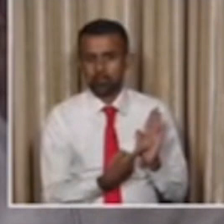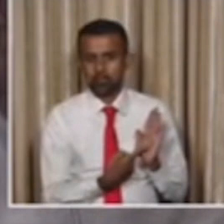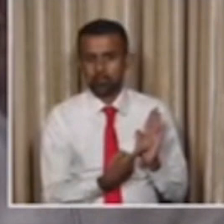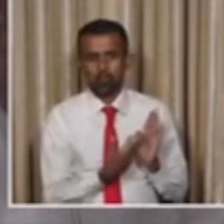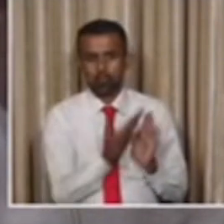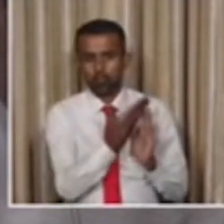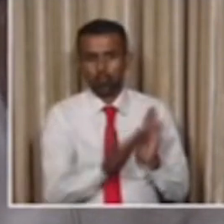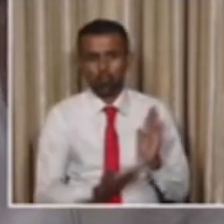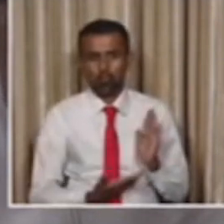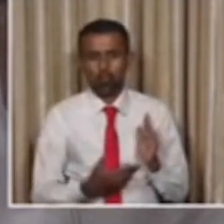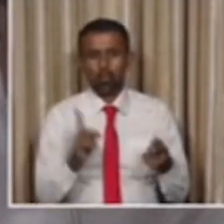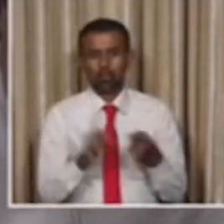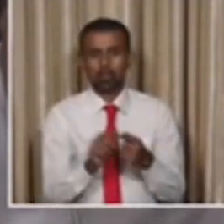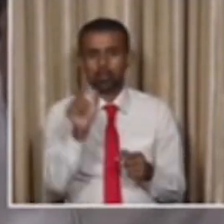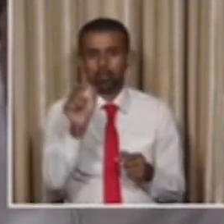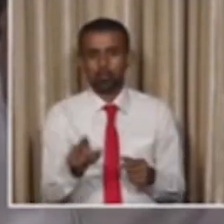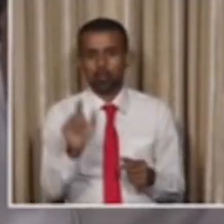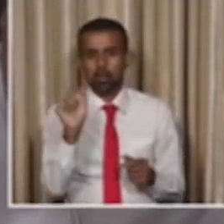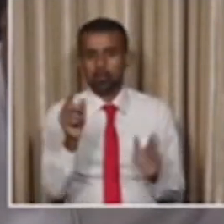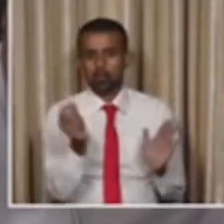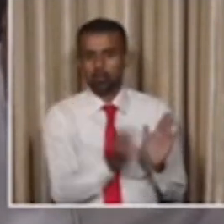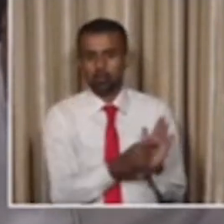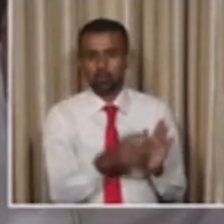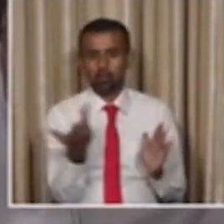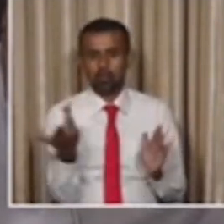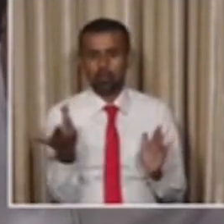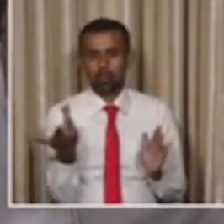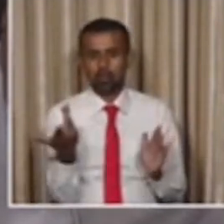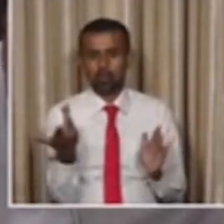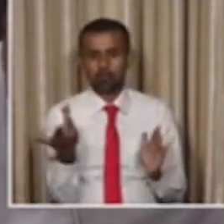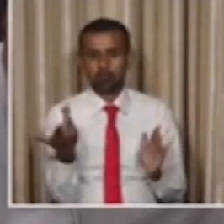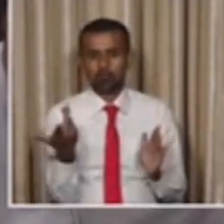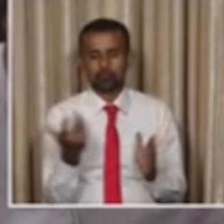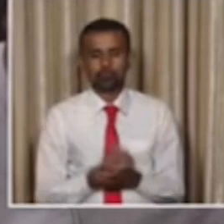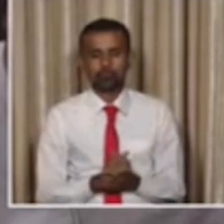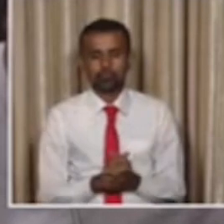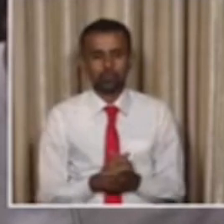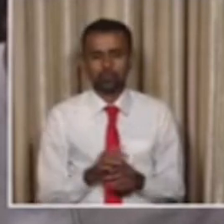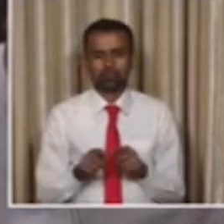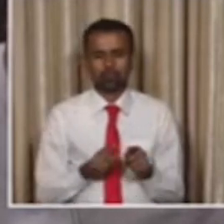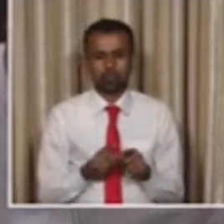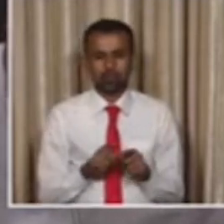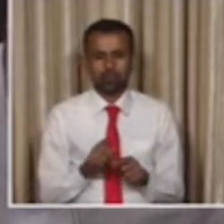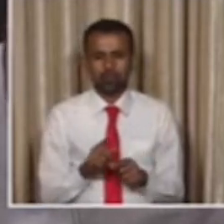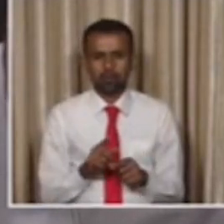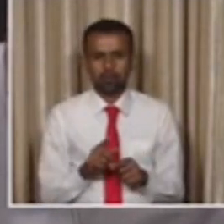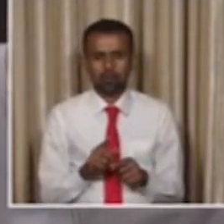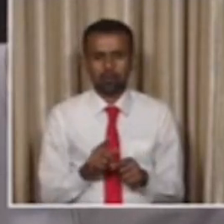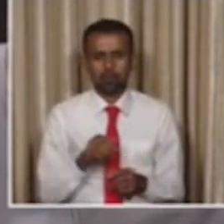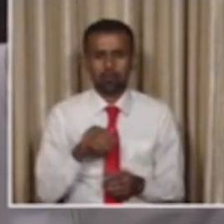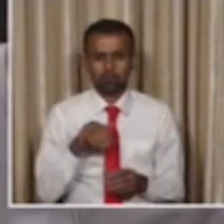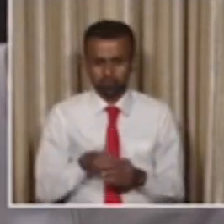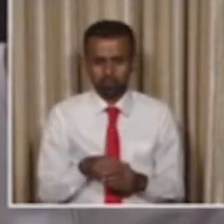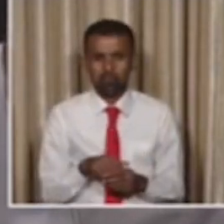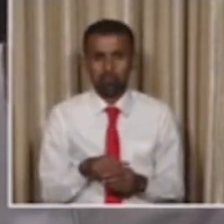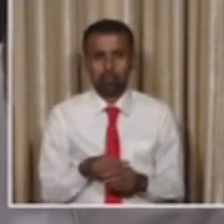තැනක තරඟ කරන අපේක්ෂකයෙක් ගැන සඳහන් වෙන්නේ නැහැ. හෝ අපේ එහෙම බලාපොරොත්තුවක් තියෙනවා නම් අන්තර්ගත කළ යුතුයි.